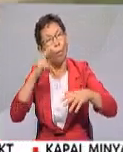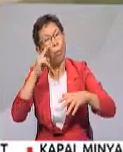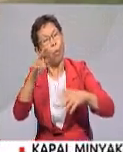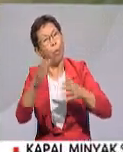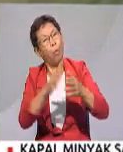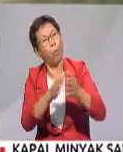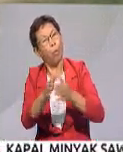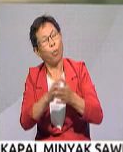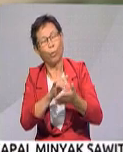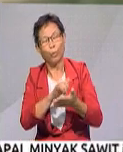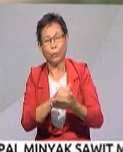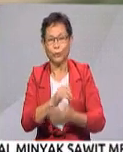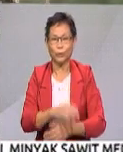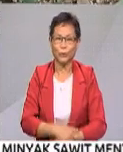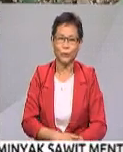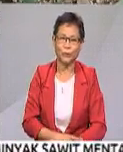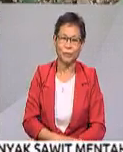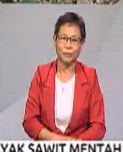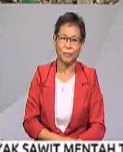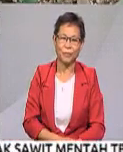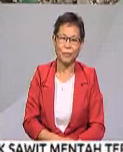kesungguhan mereka.